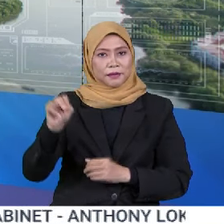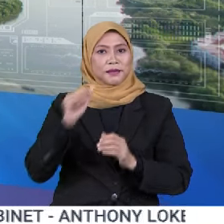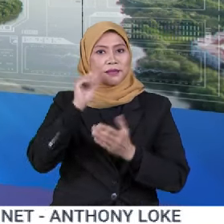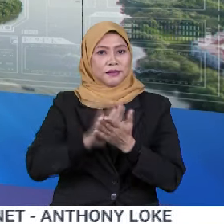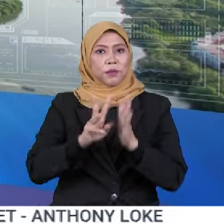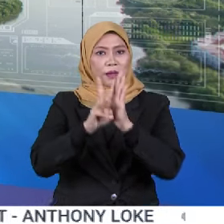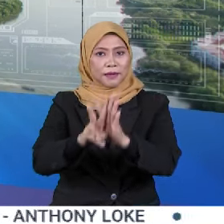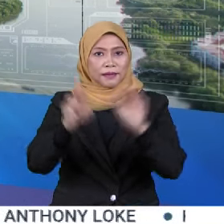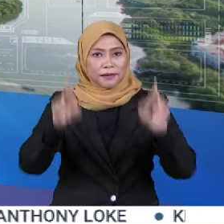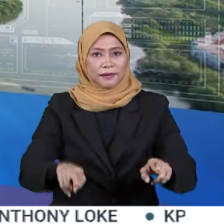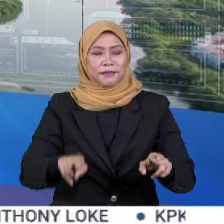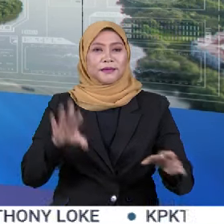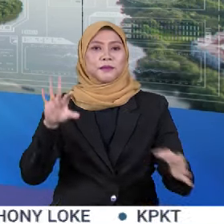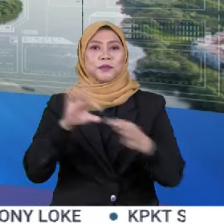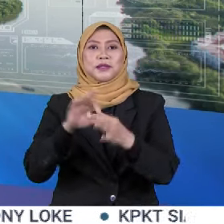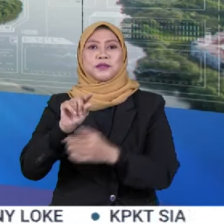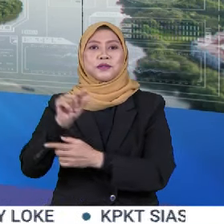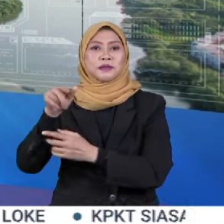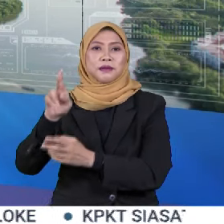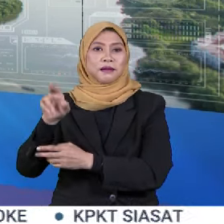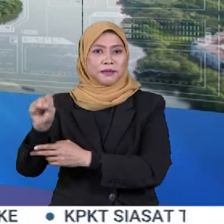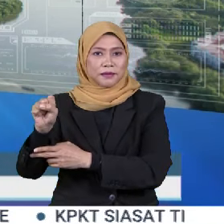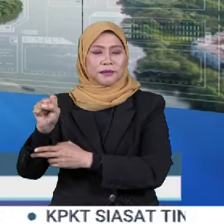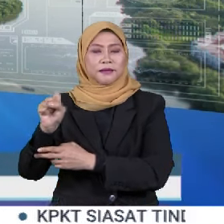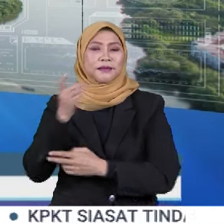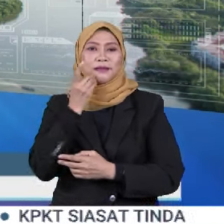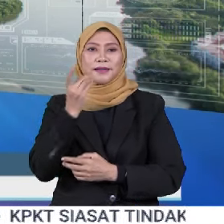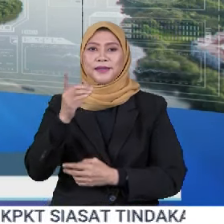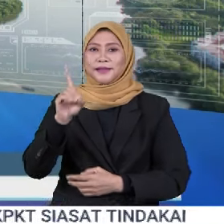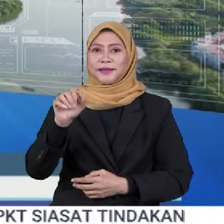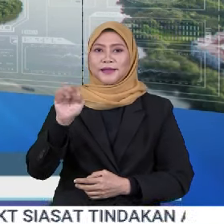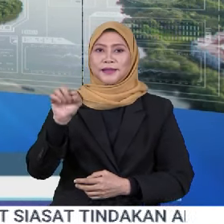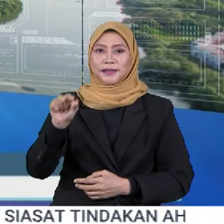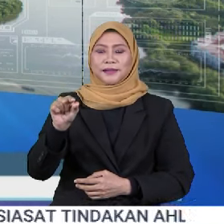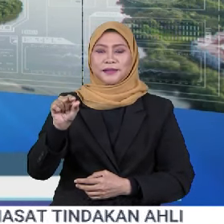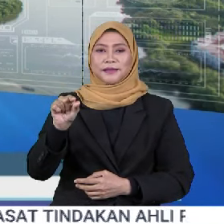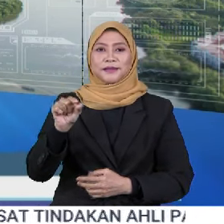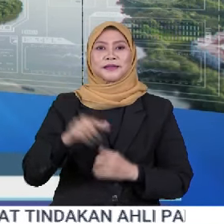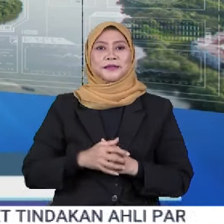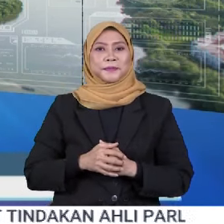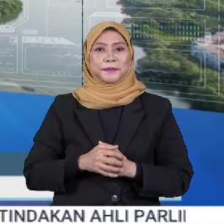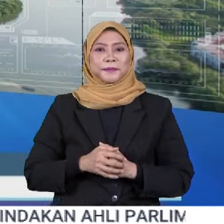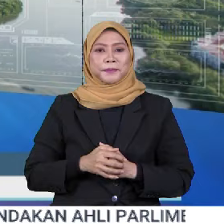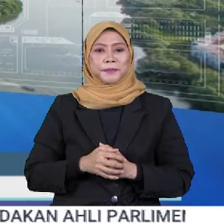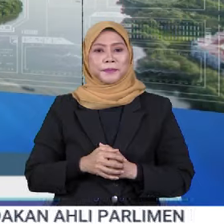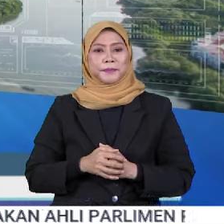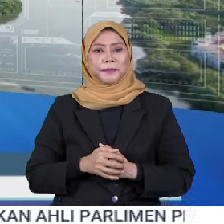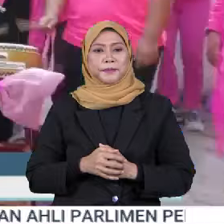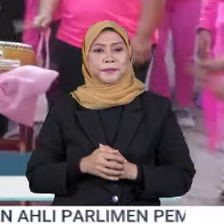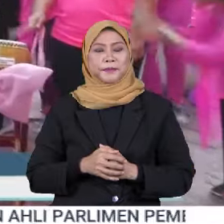gabungan rakyat Sabah mutiara jrs dating dayang Siti Nur Hayat Awang Muhammad Sofi